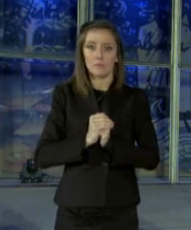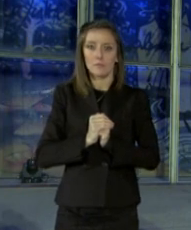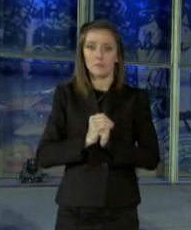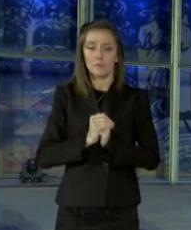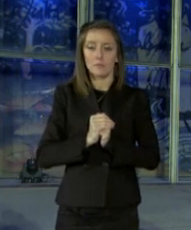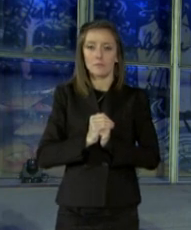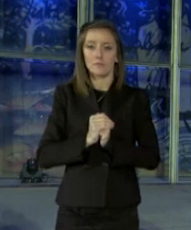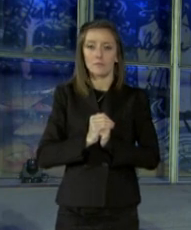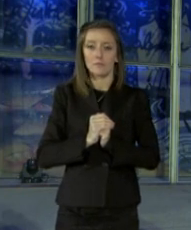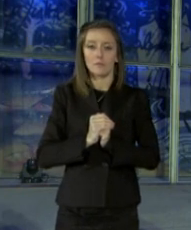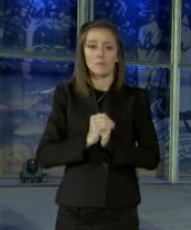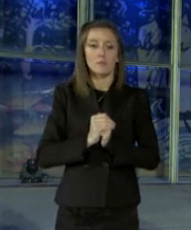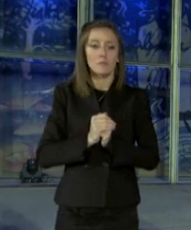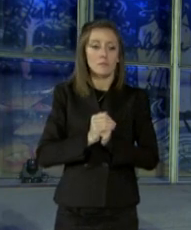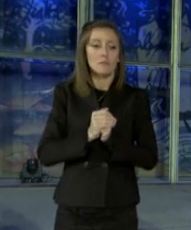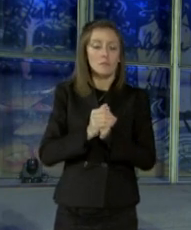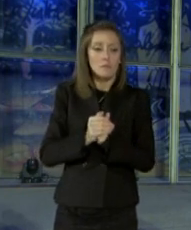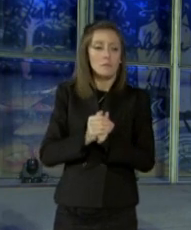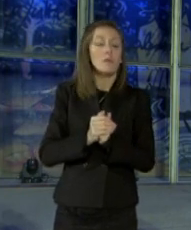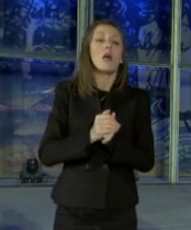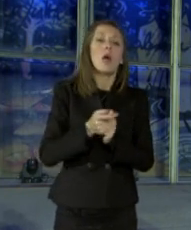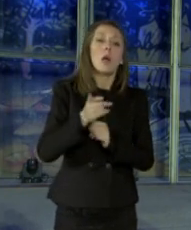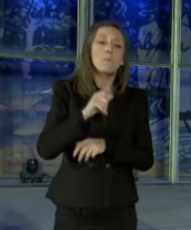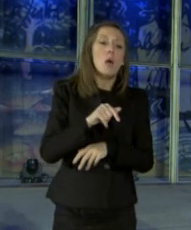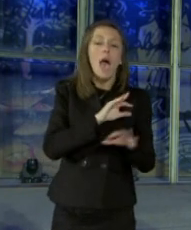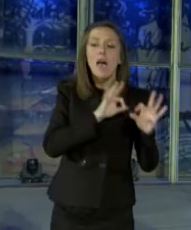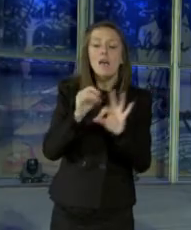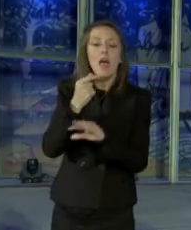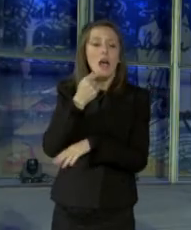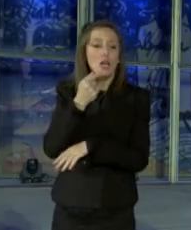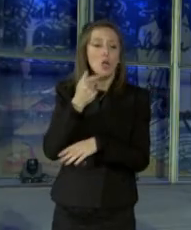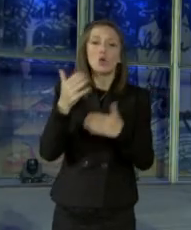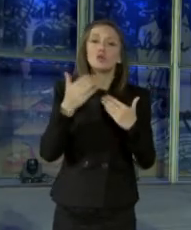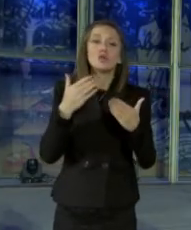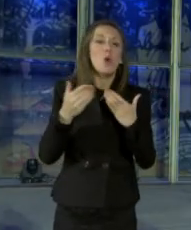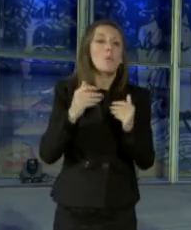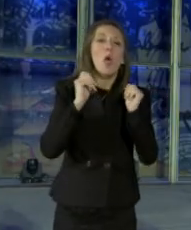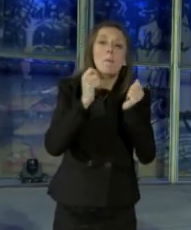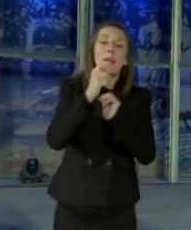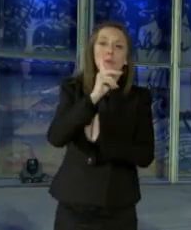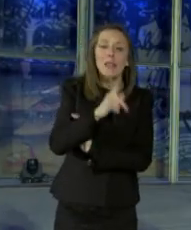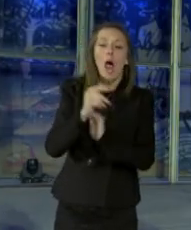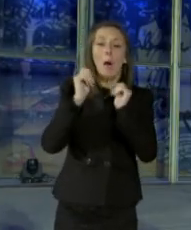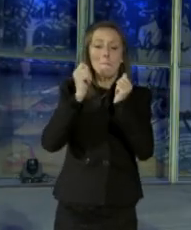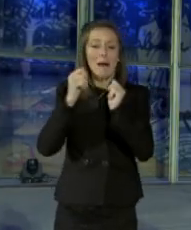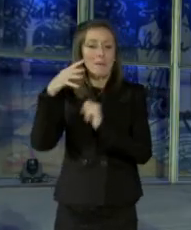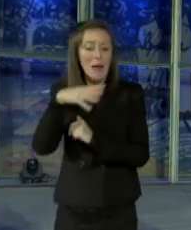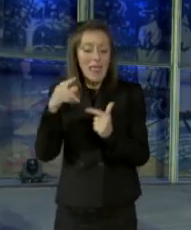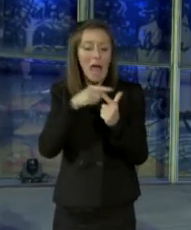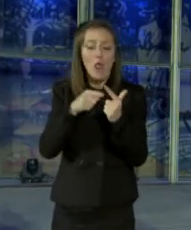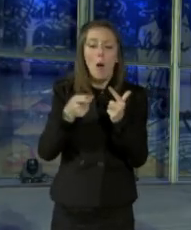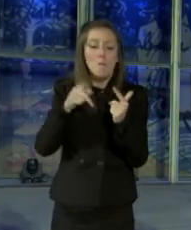chiamati da me sono arrivati subito il padre guardiano il padre mariano ed altri